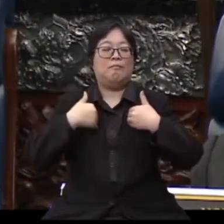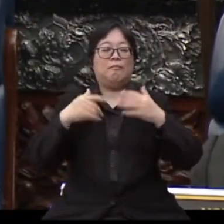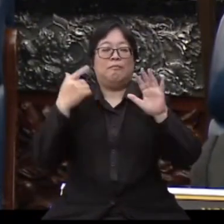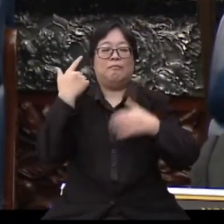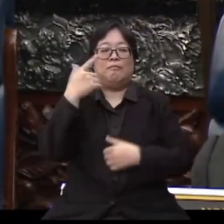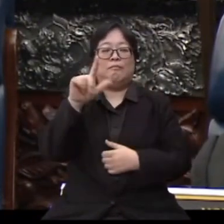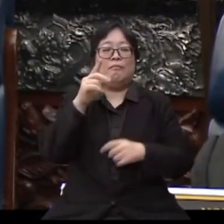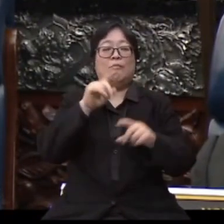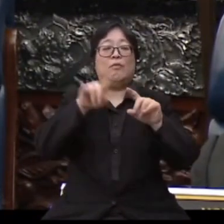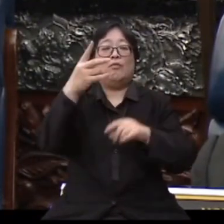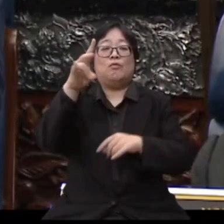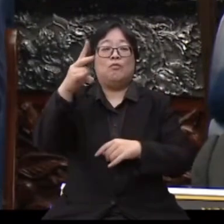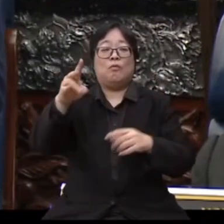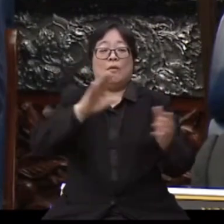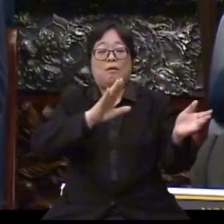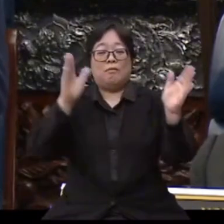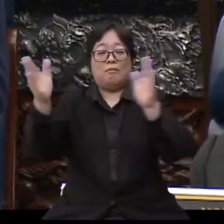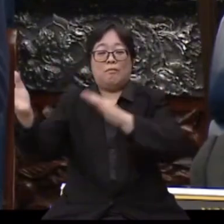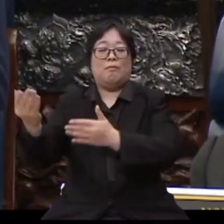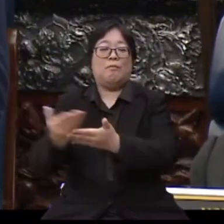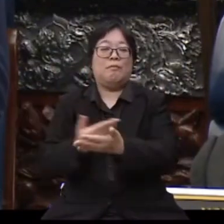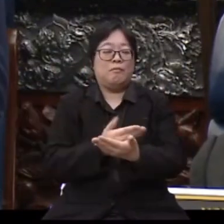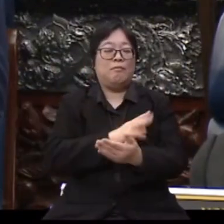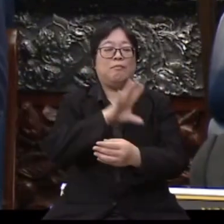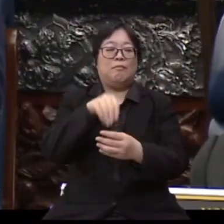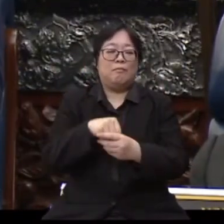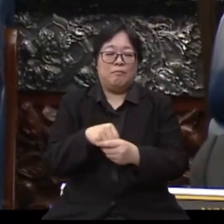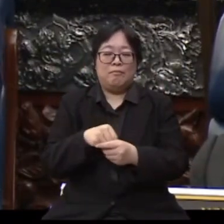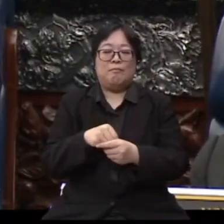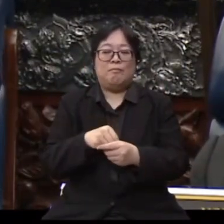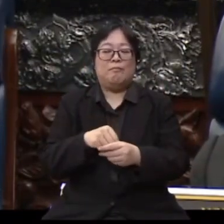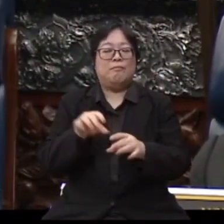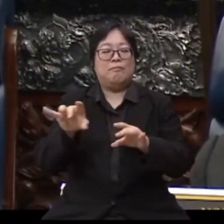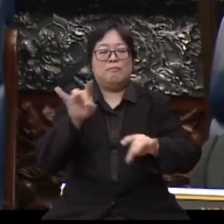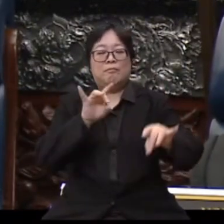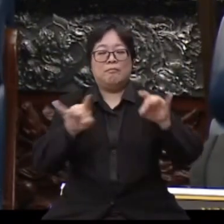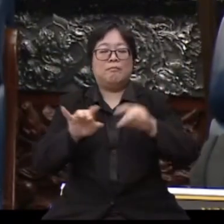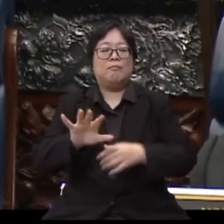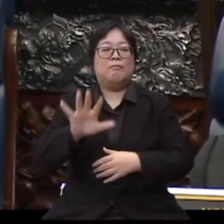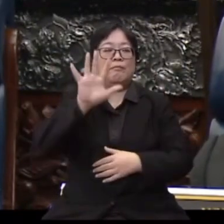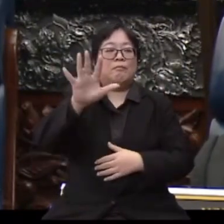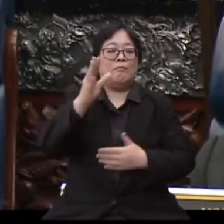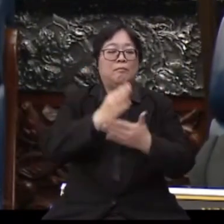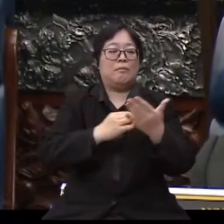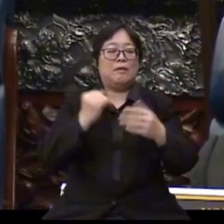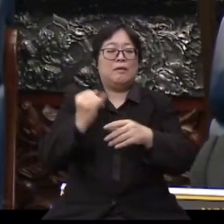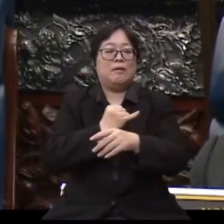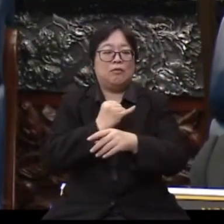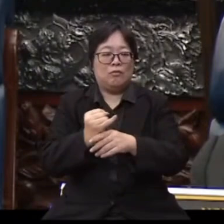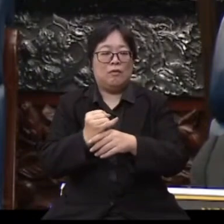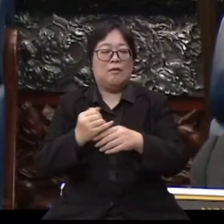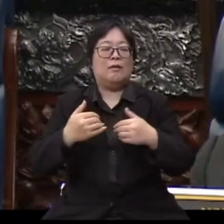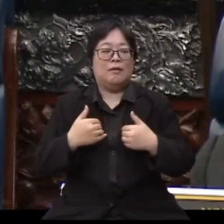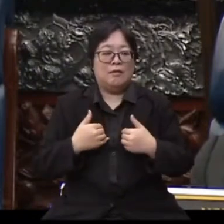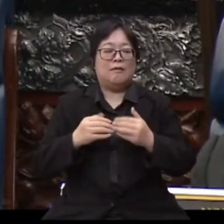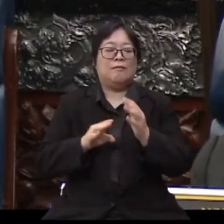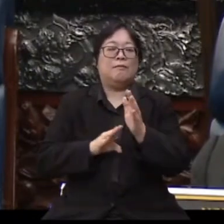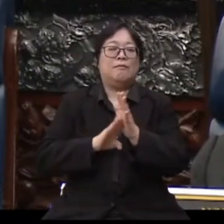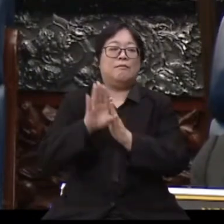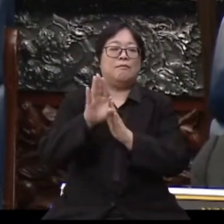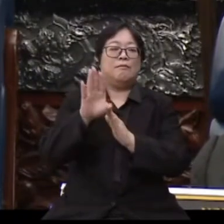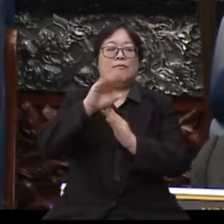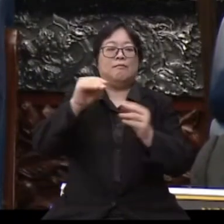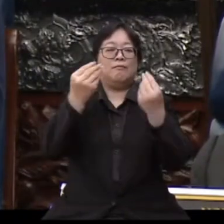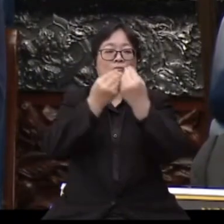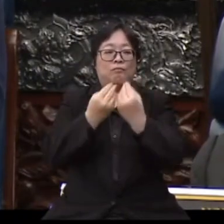17 anjakan-anjakan besar dan ini termasuklah juga mengenal pasti 5 industri yang mempunyai pertumbuhan